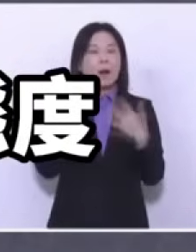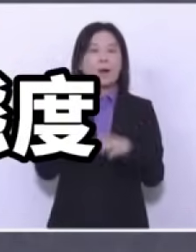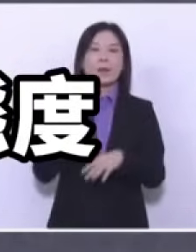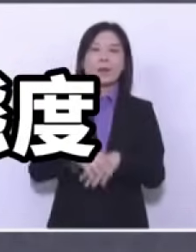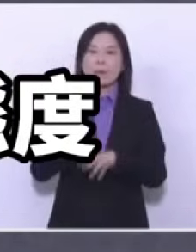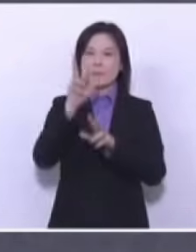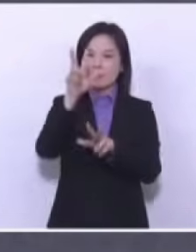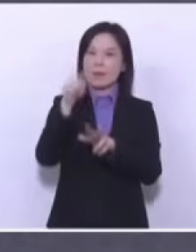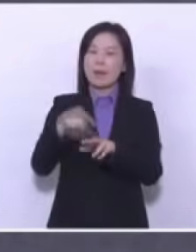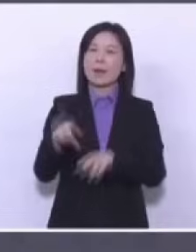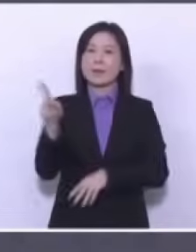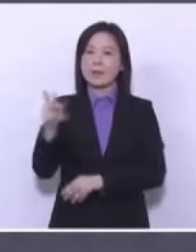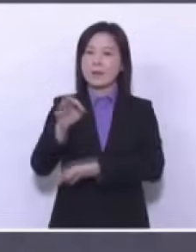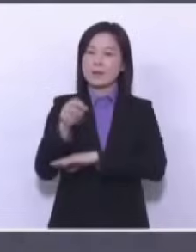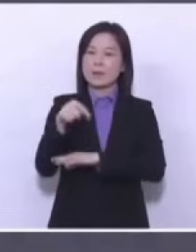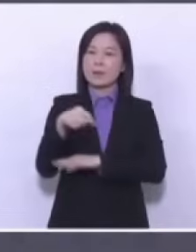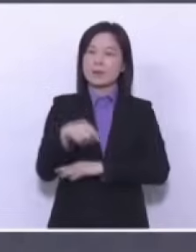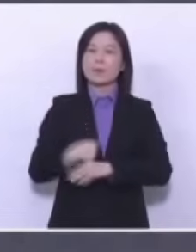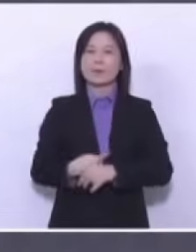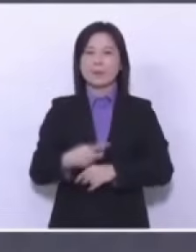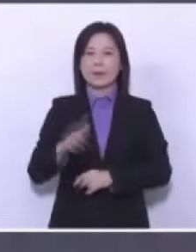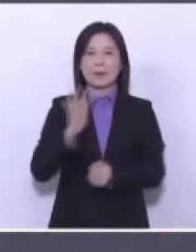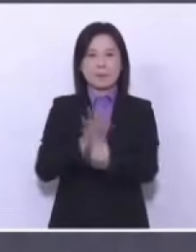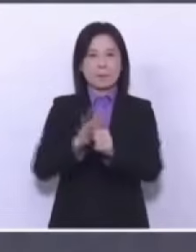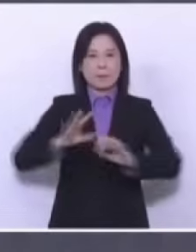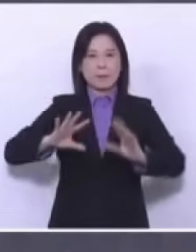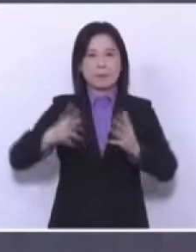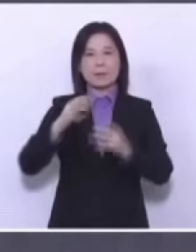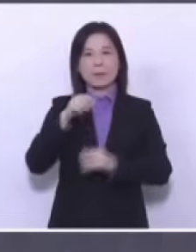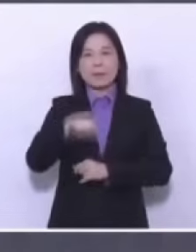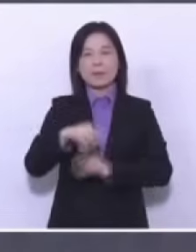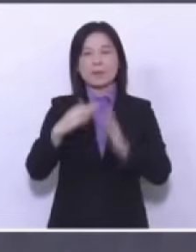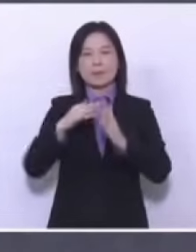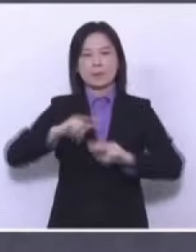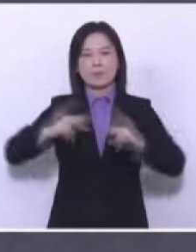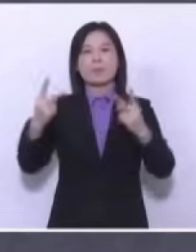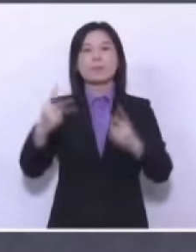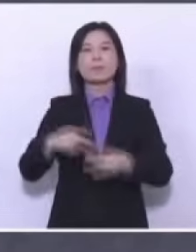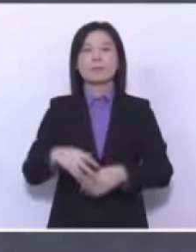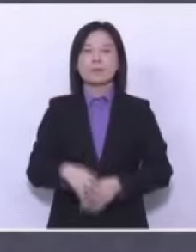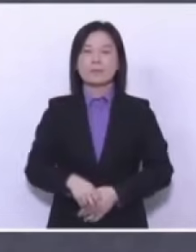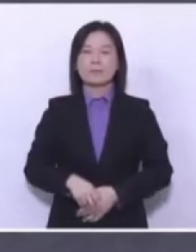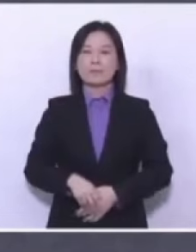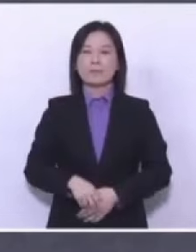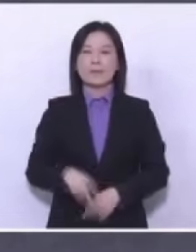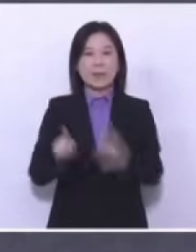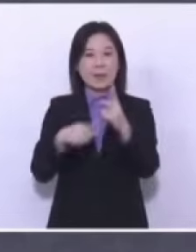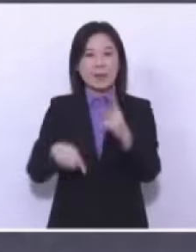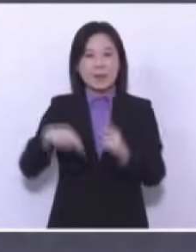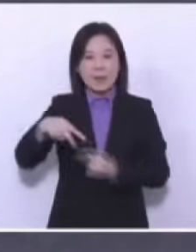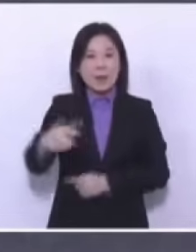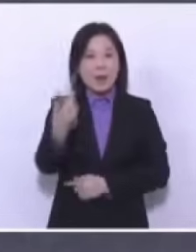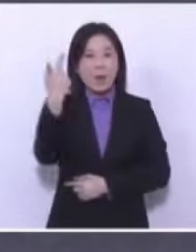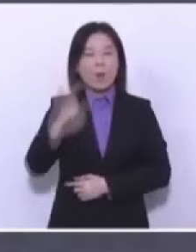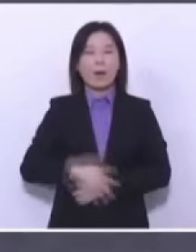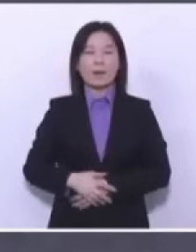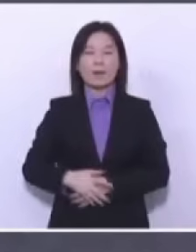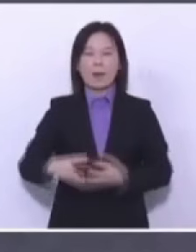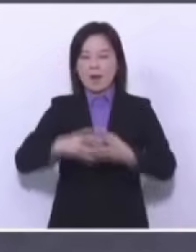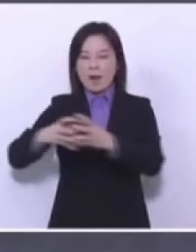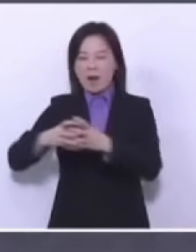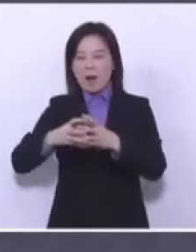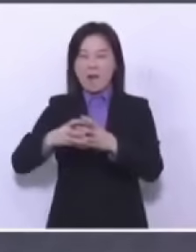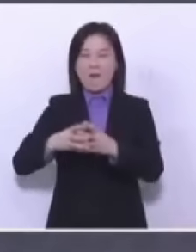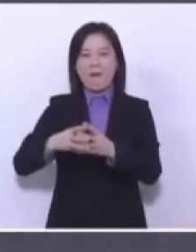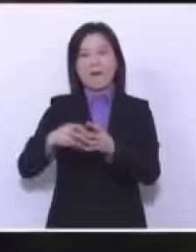的态度来改变这个国家。一个人走得快，但是只有一群人才